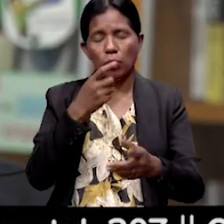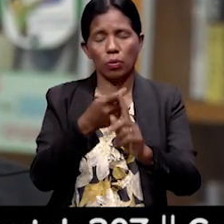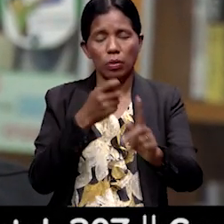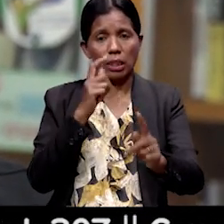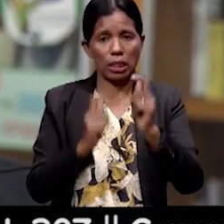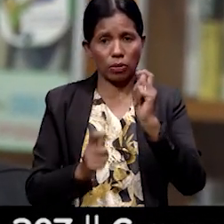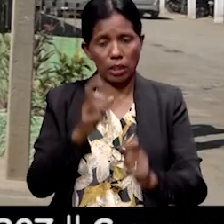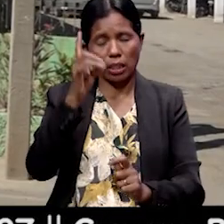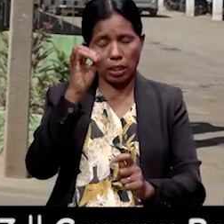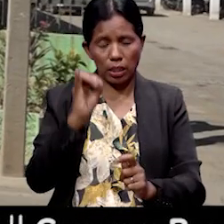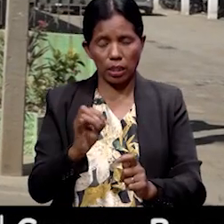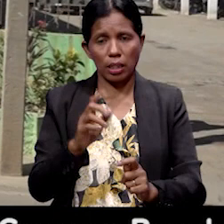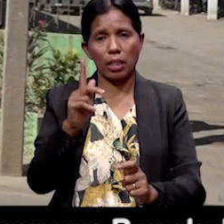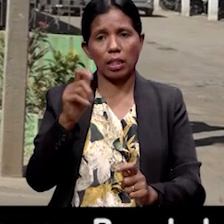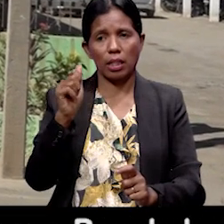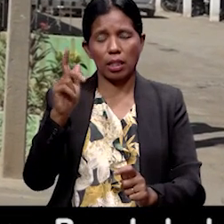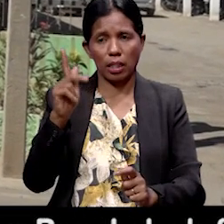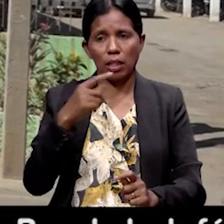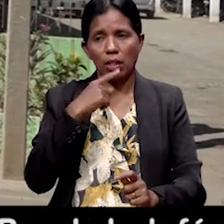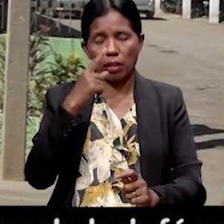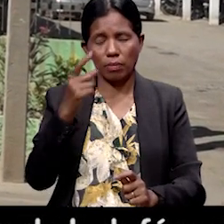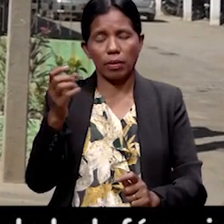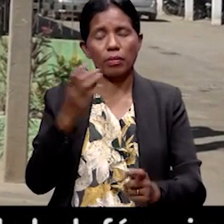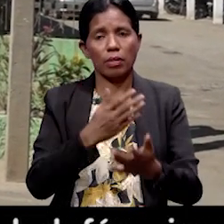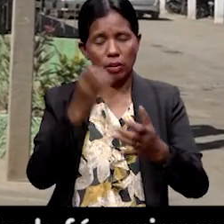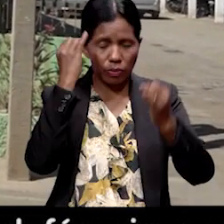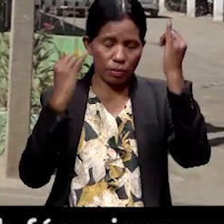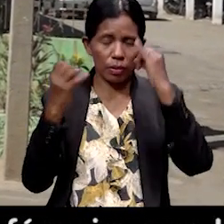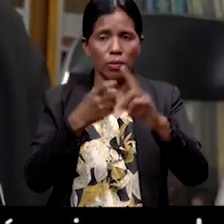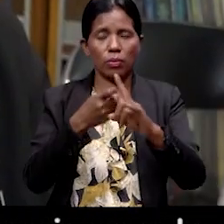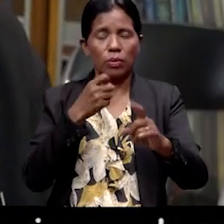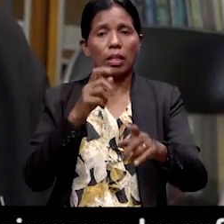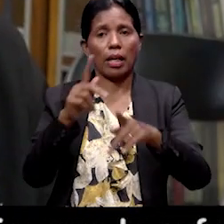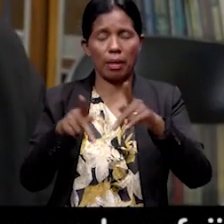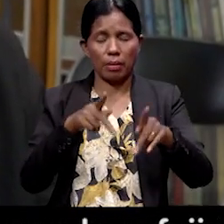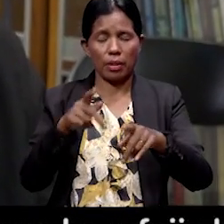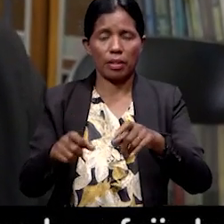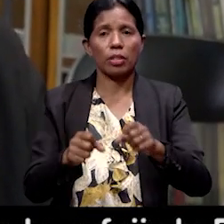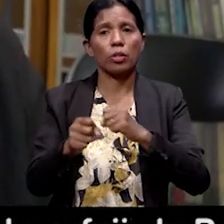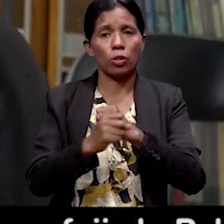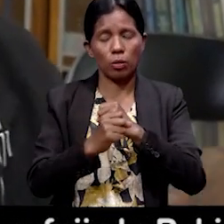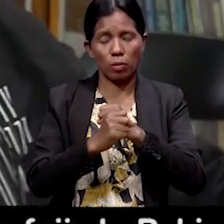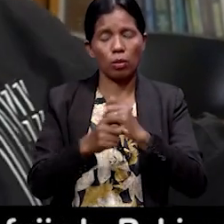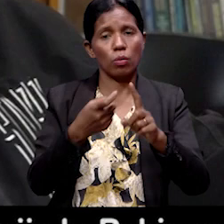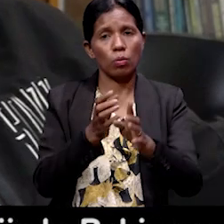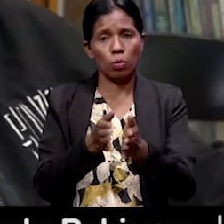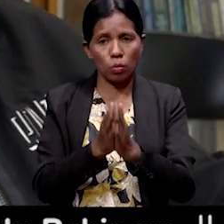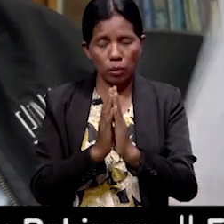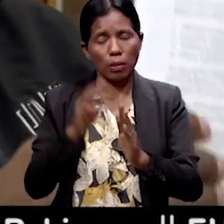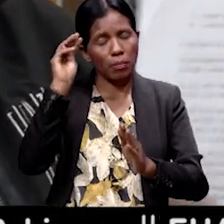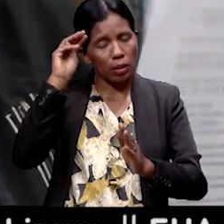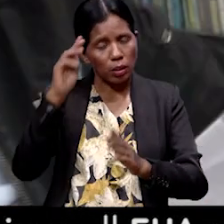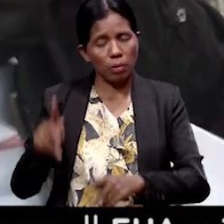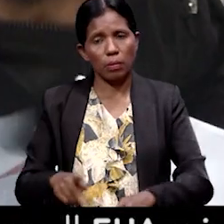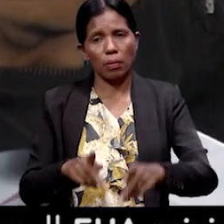dili. Hafeng ne kak kurujatia informasong inisial husi suspeitu sira kak husu kedas ministeriu publiku. Hodi husu